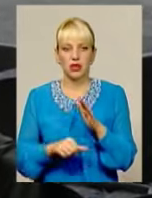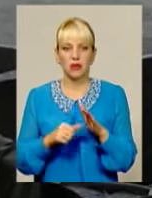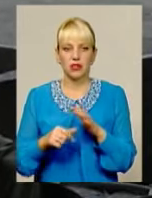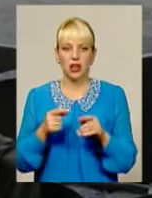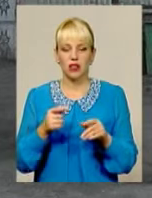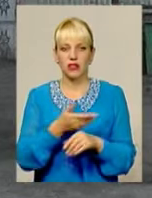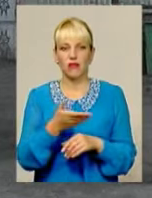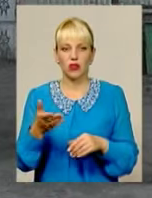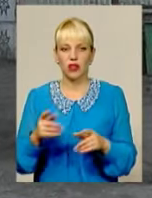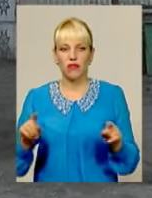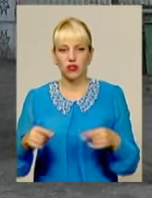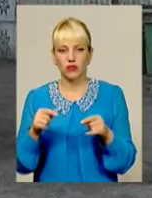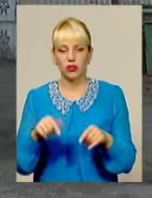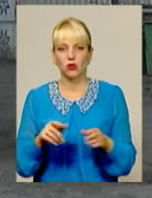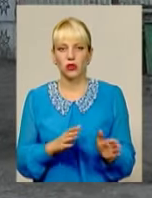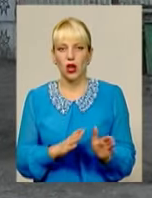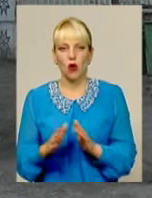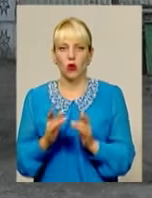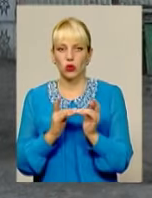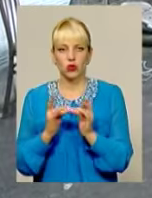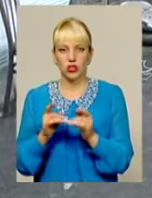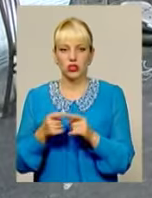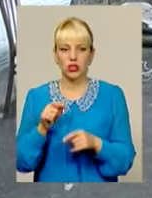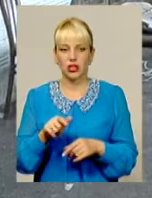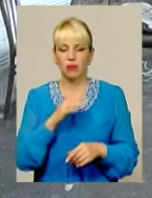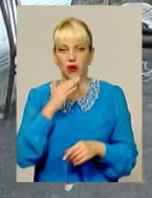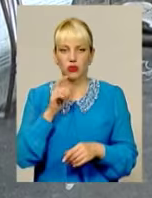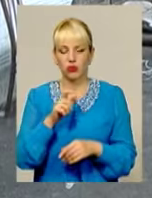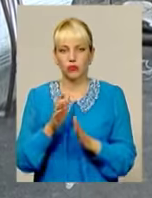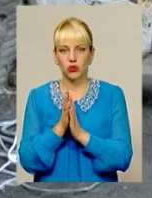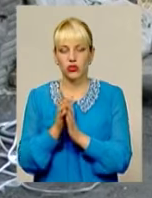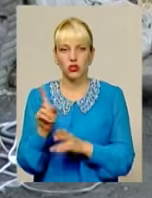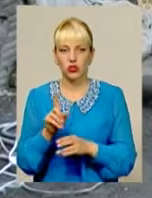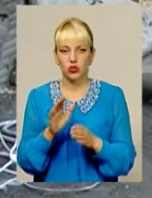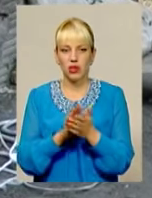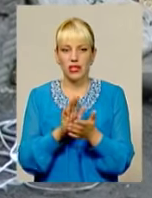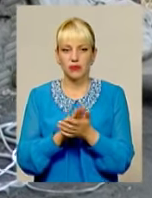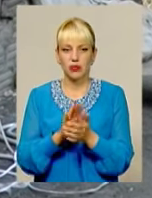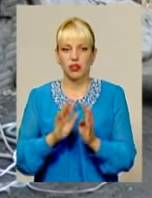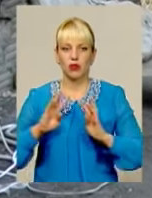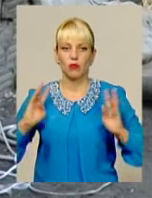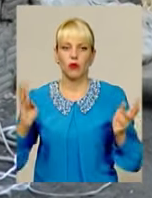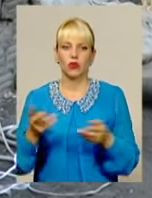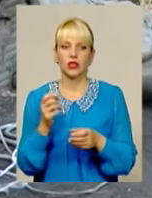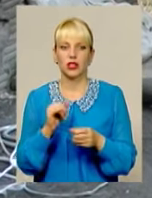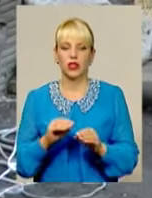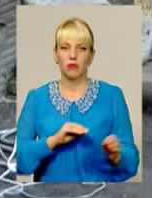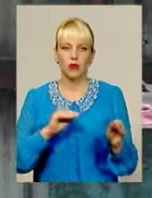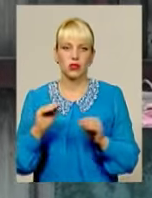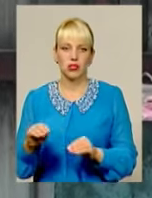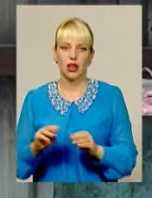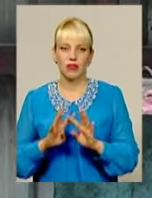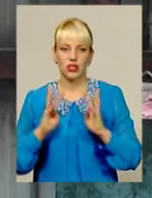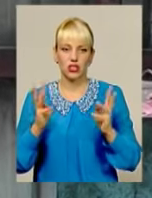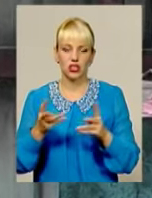влаштували тут справжній гуртожиток. Житері багатоповерхівки уже не раз просили, щоби смітник обгородили і поставили рішітку із замком,